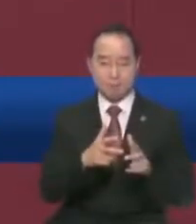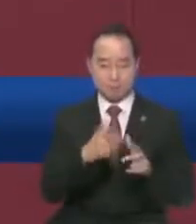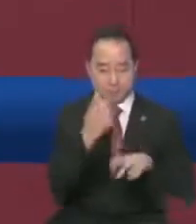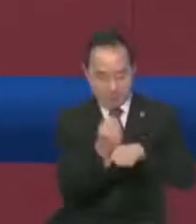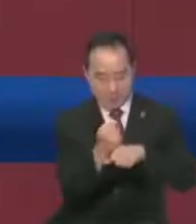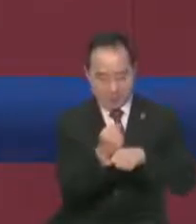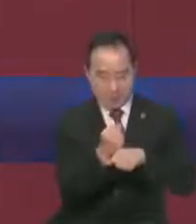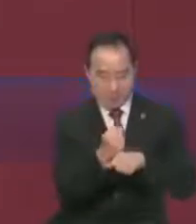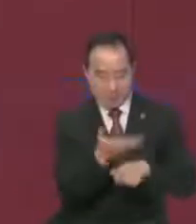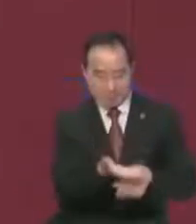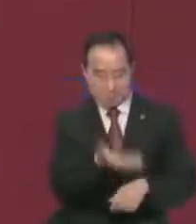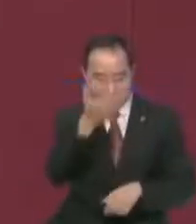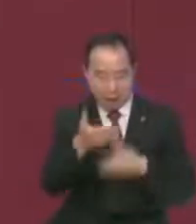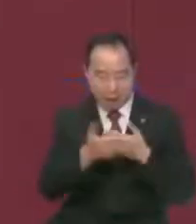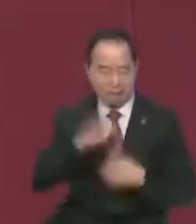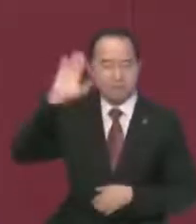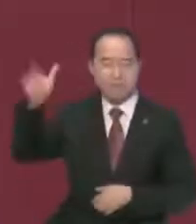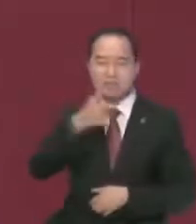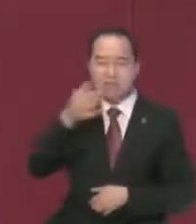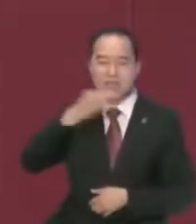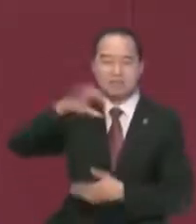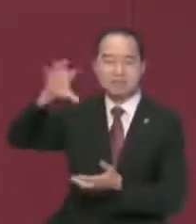저는 확신합니다.